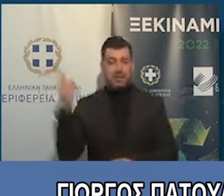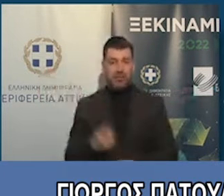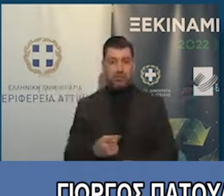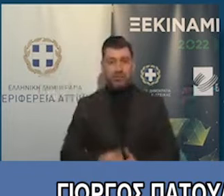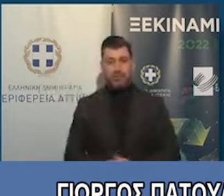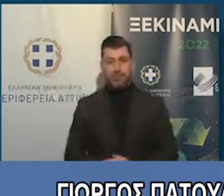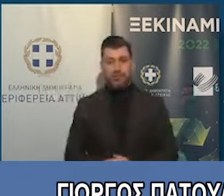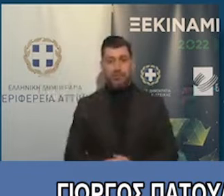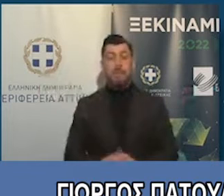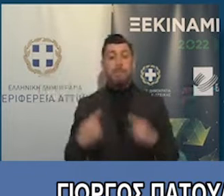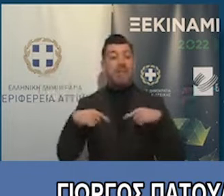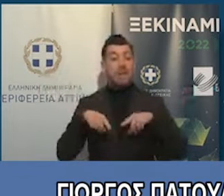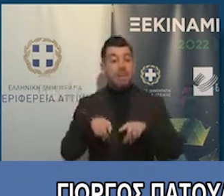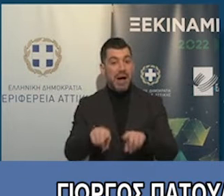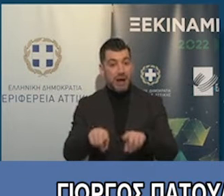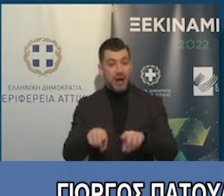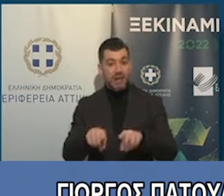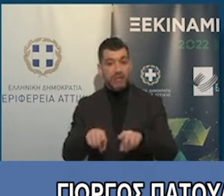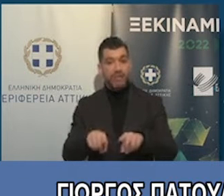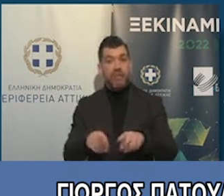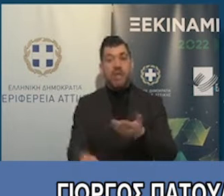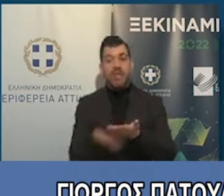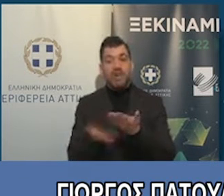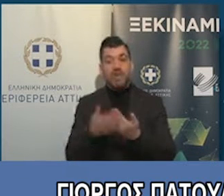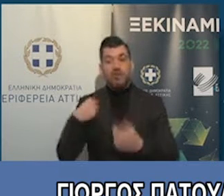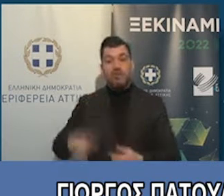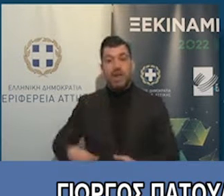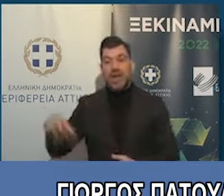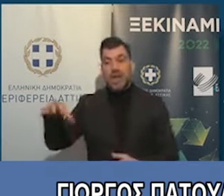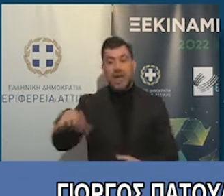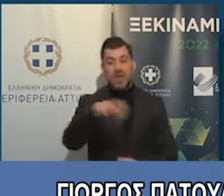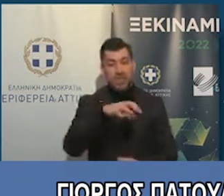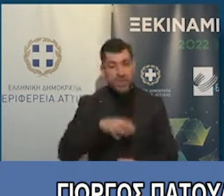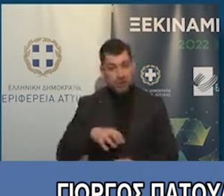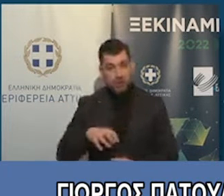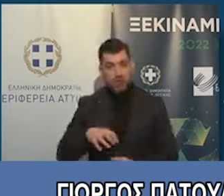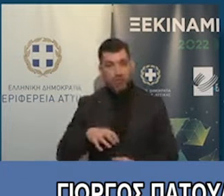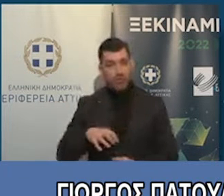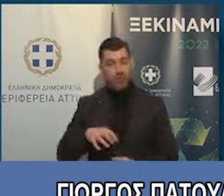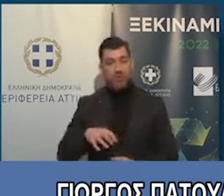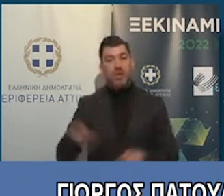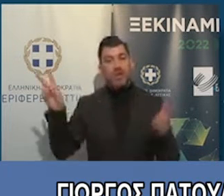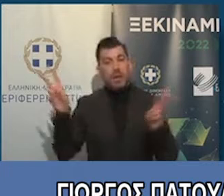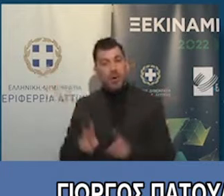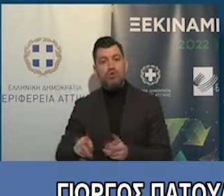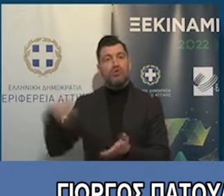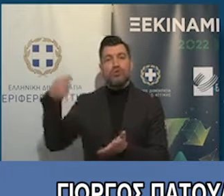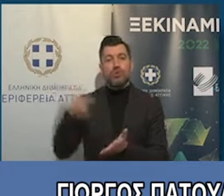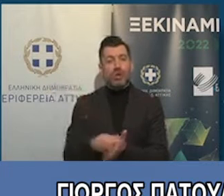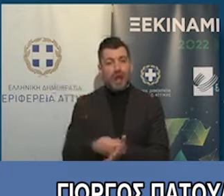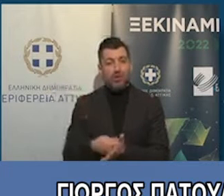Παράλληλα, θα αποφύγουν την επιβάρηση από το τέλος ταφής που θα επιβληθεί 1η-1η του